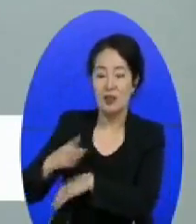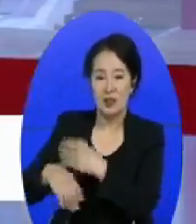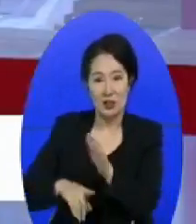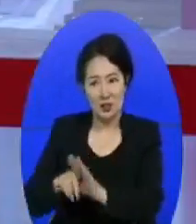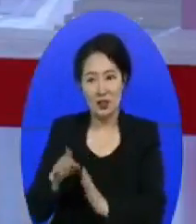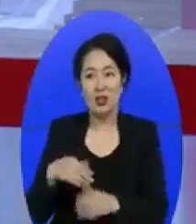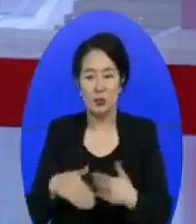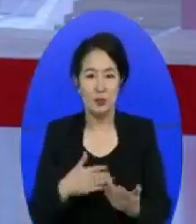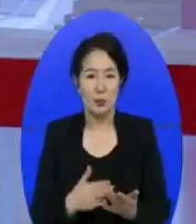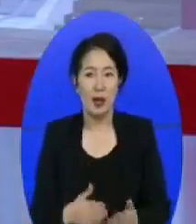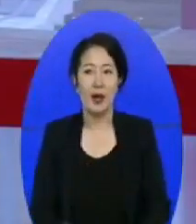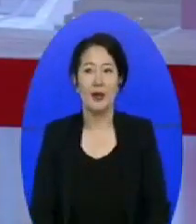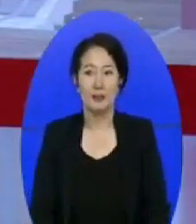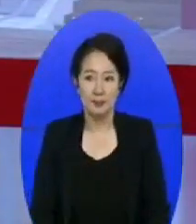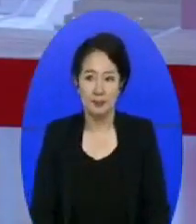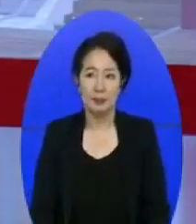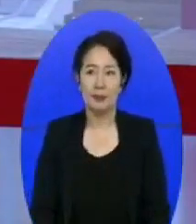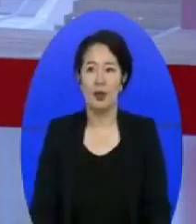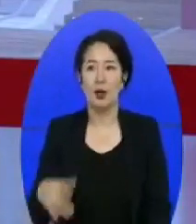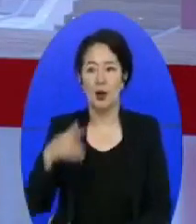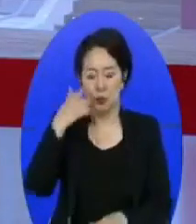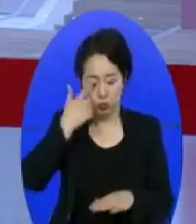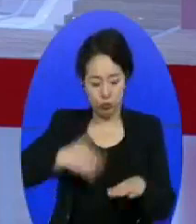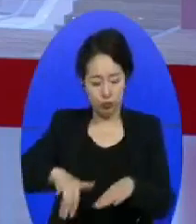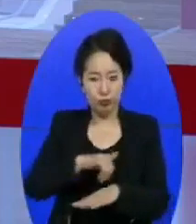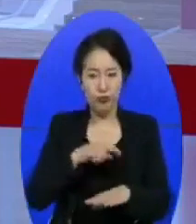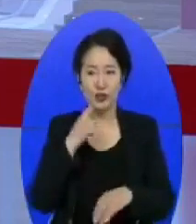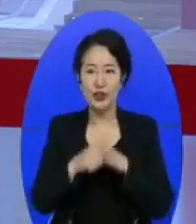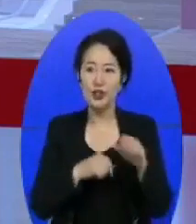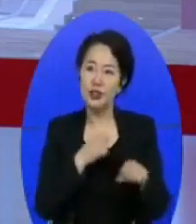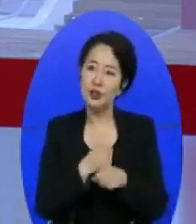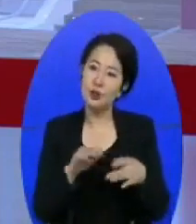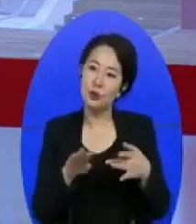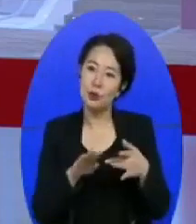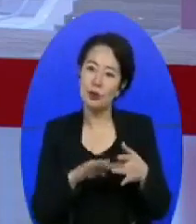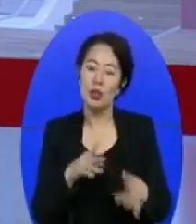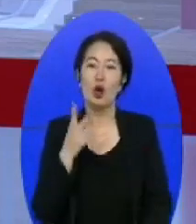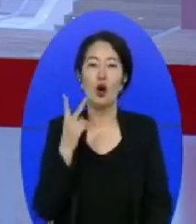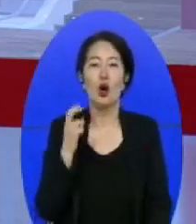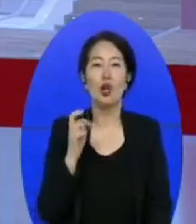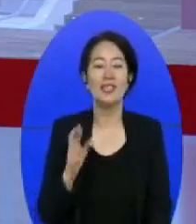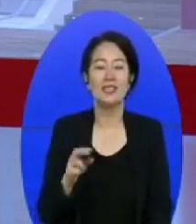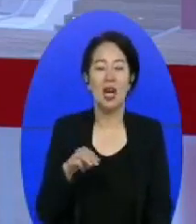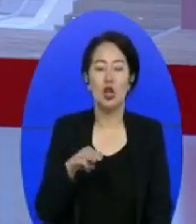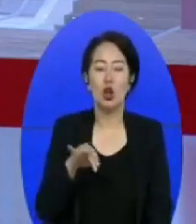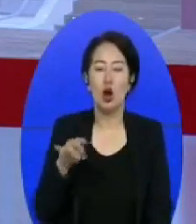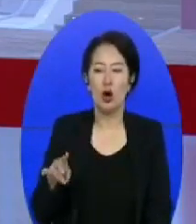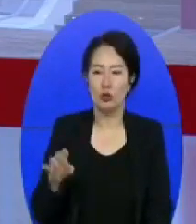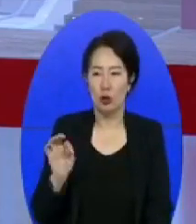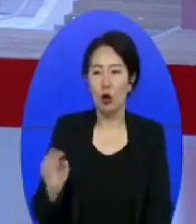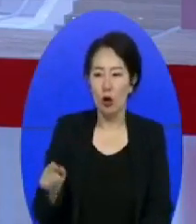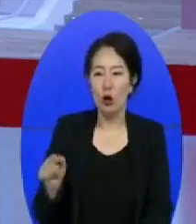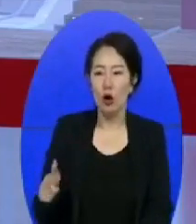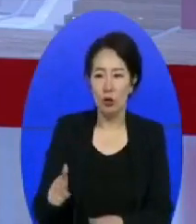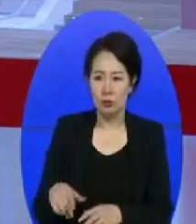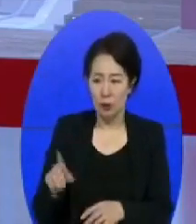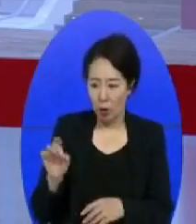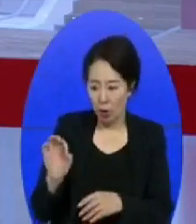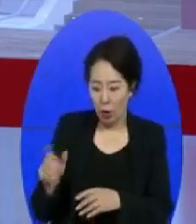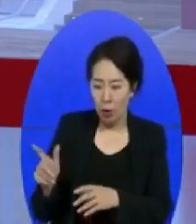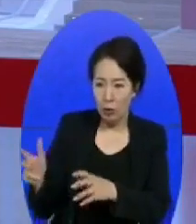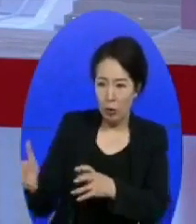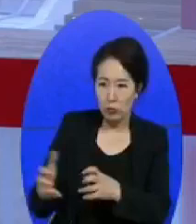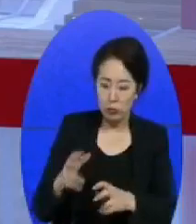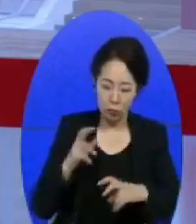байна. Улсын хэмжээнд жилд дунджаар 2 сая тонн дахвар хог хаягдал гарч байгаа. Гэвч манад хог хаягдлыг дахин боловсруулах